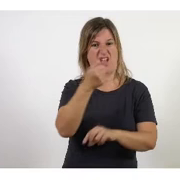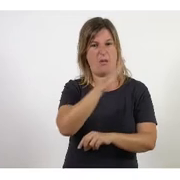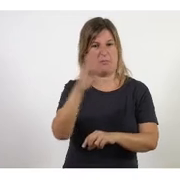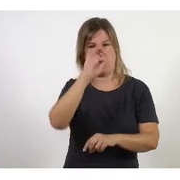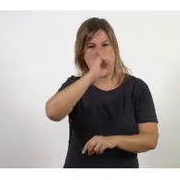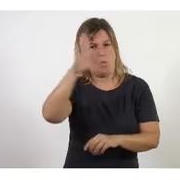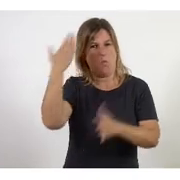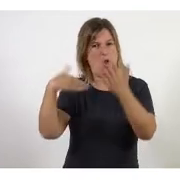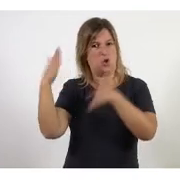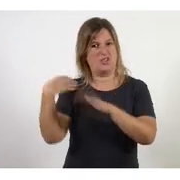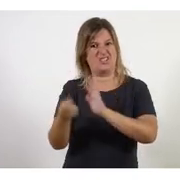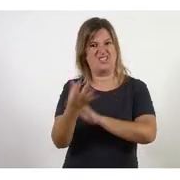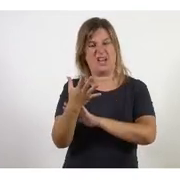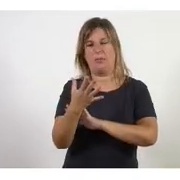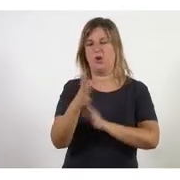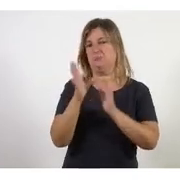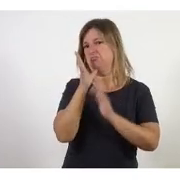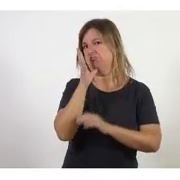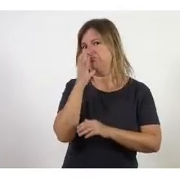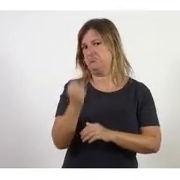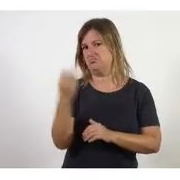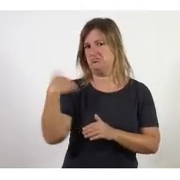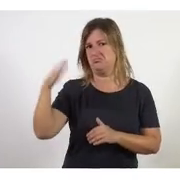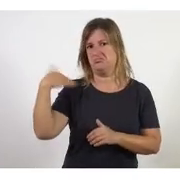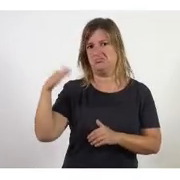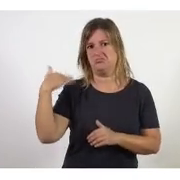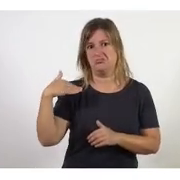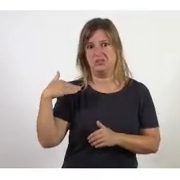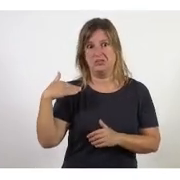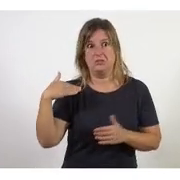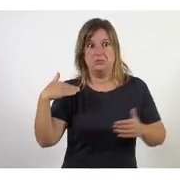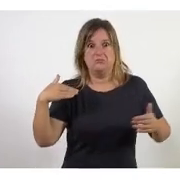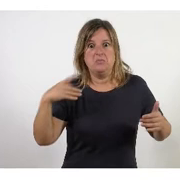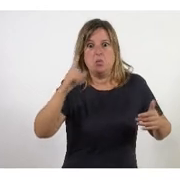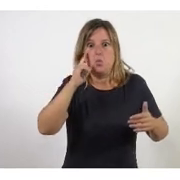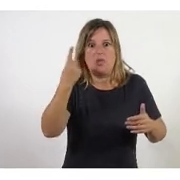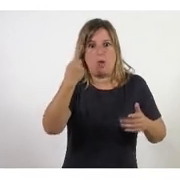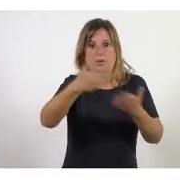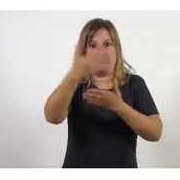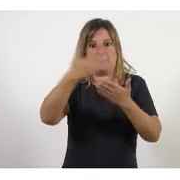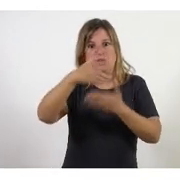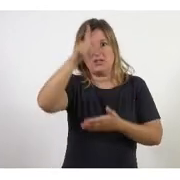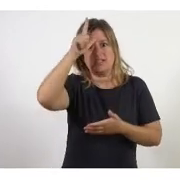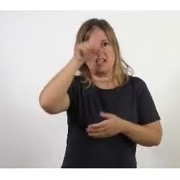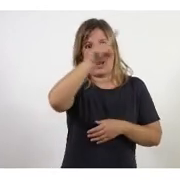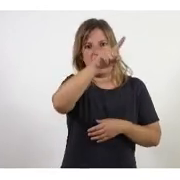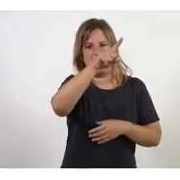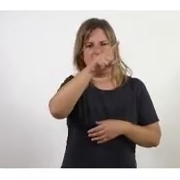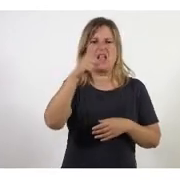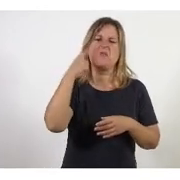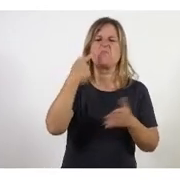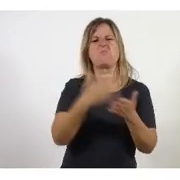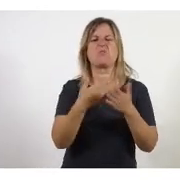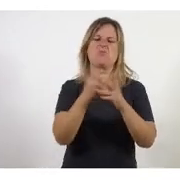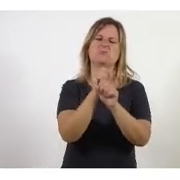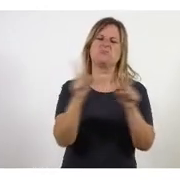existeix, que era bastant dolenta. I un bon dia, un periodista que està a Alemanya li va donar per obrir-la un altre